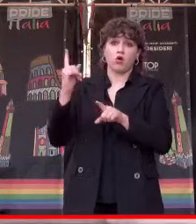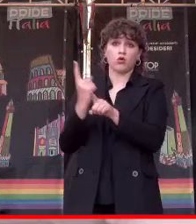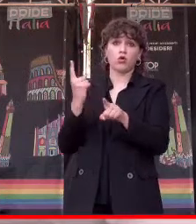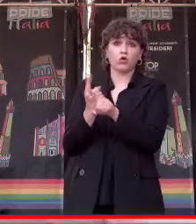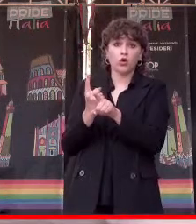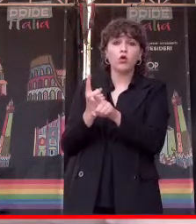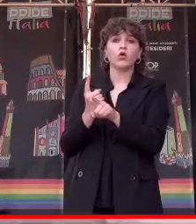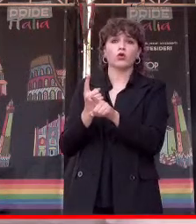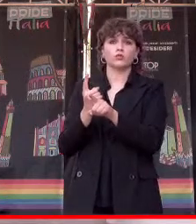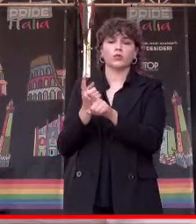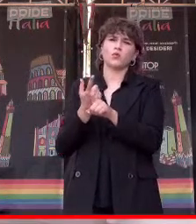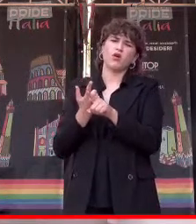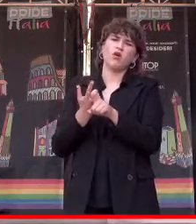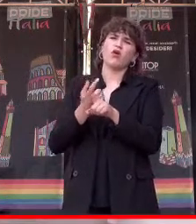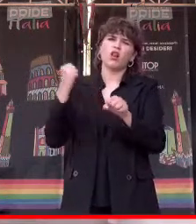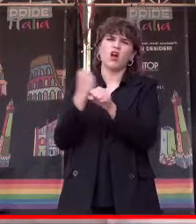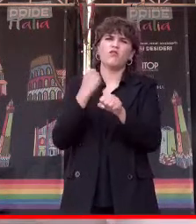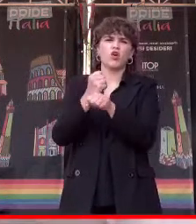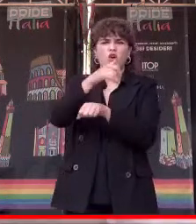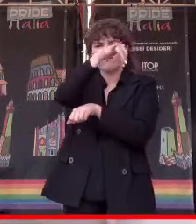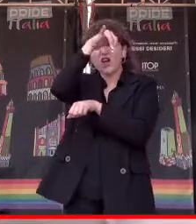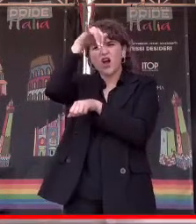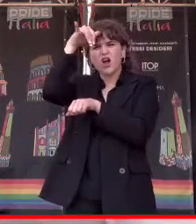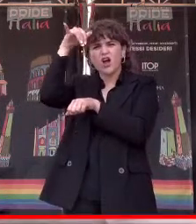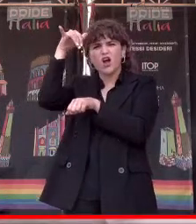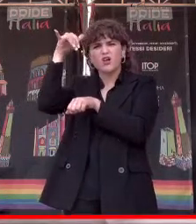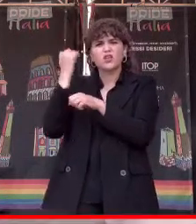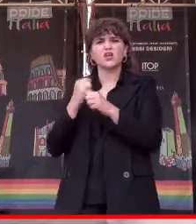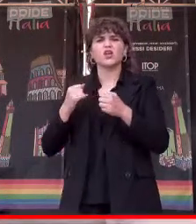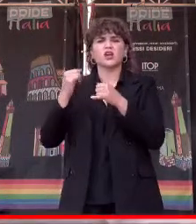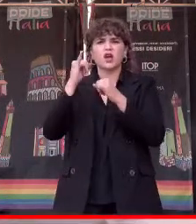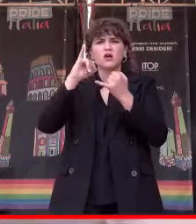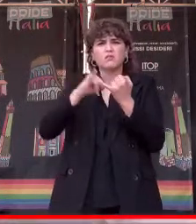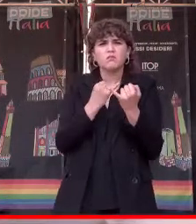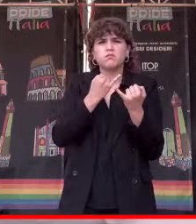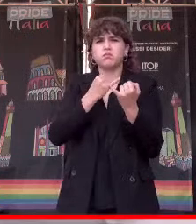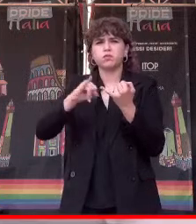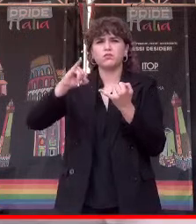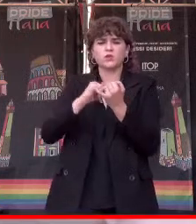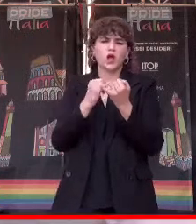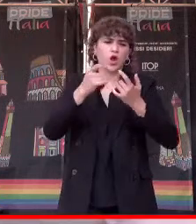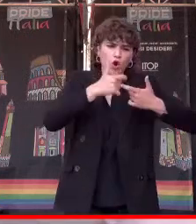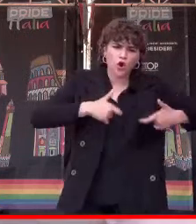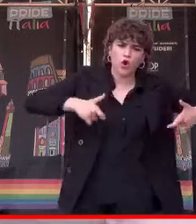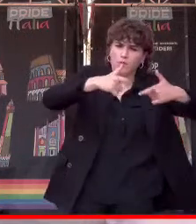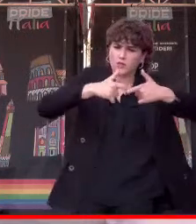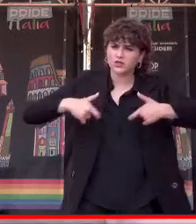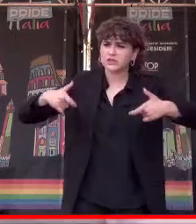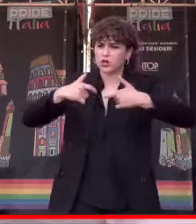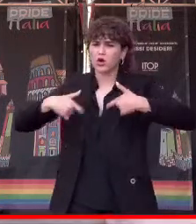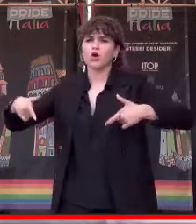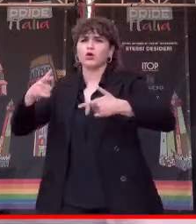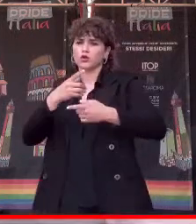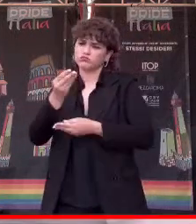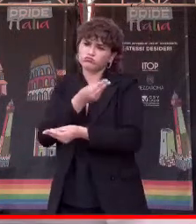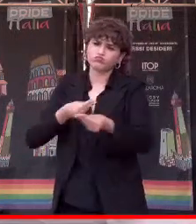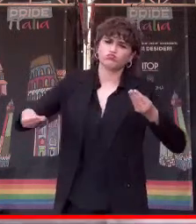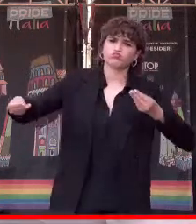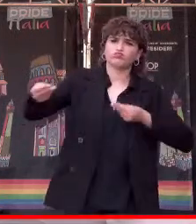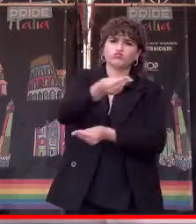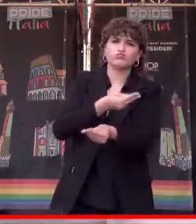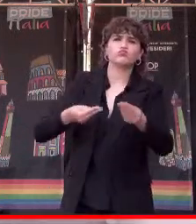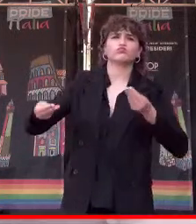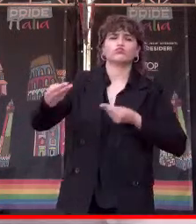molto voluminoso, molto, molto grande, che abbiamo condiviso con tutte le commissioni, e voglio aggiungere non soltanto commissione